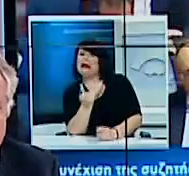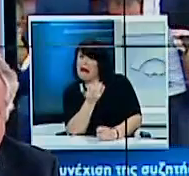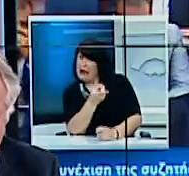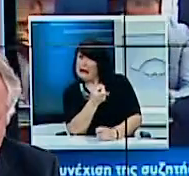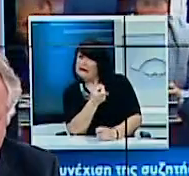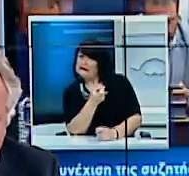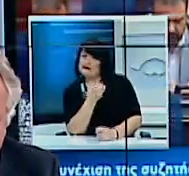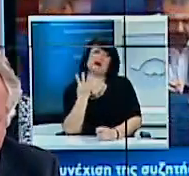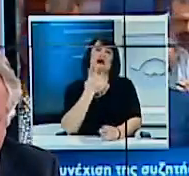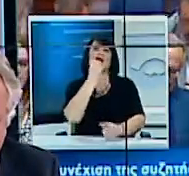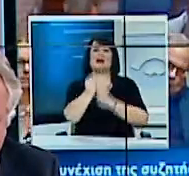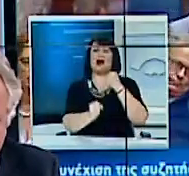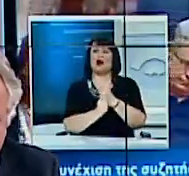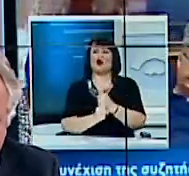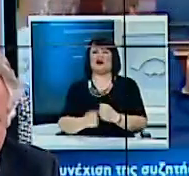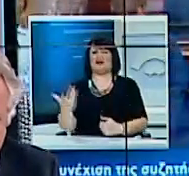εξής.